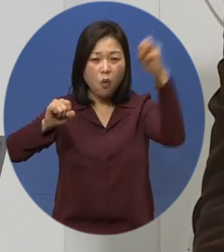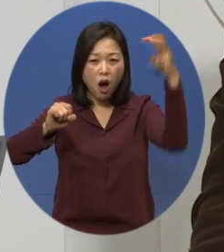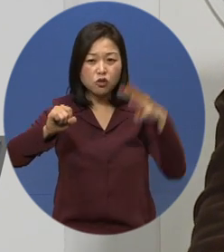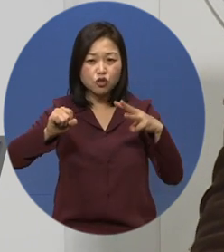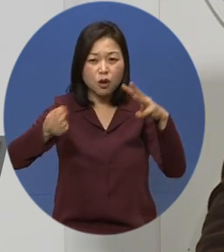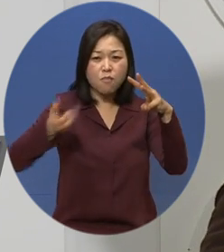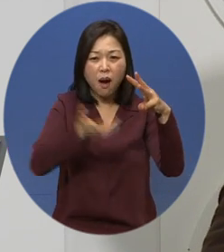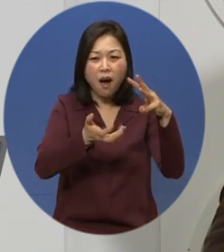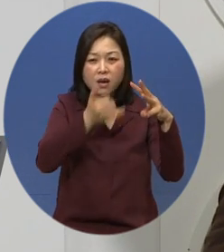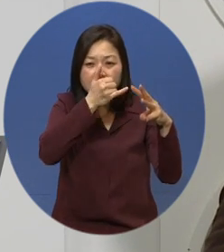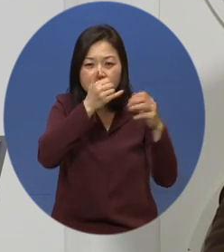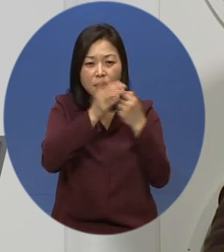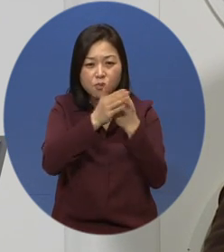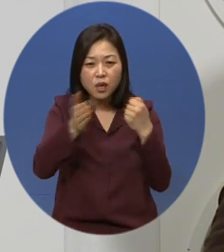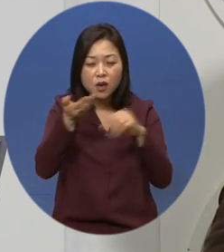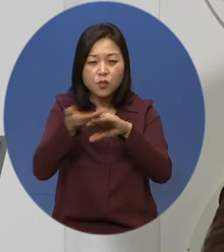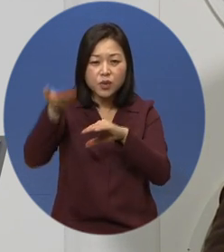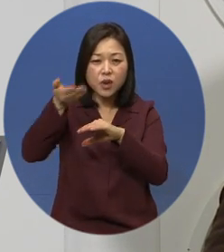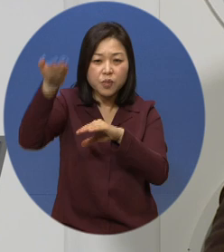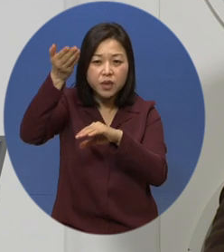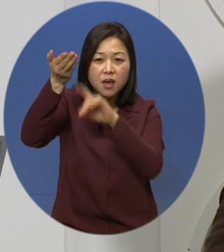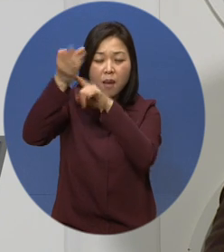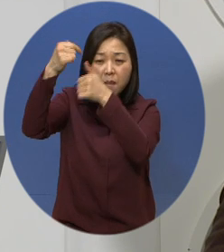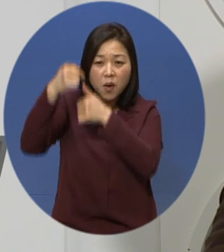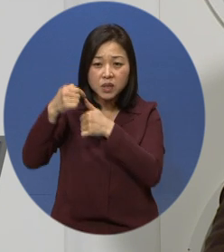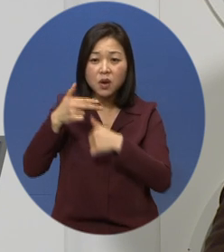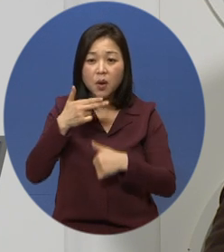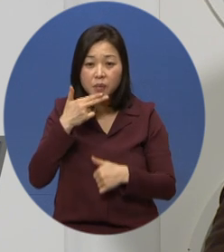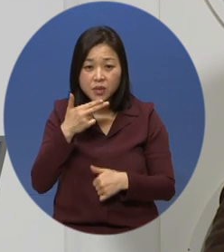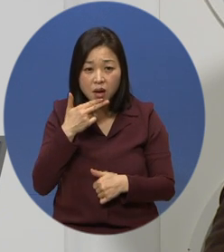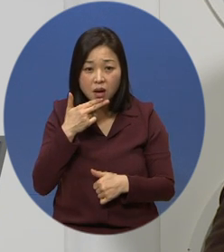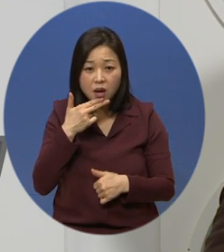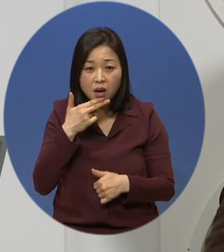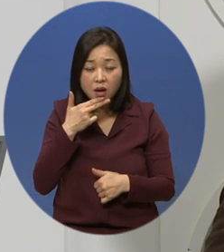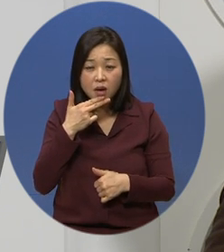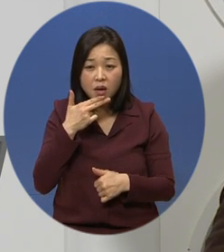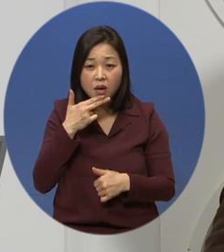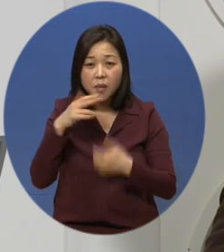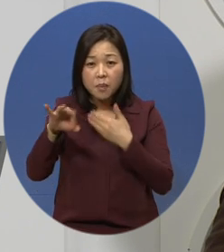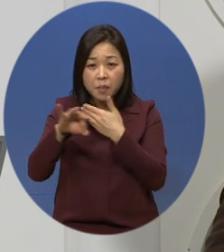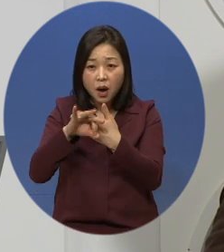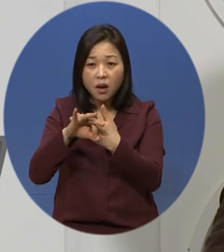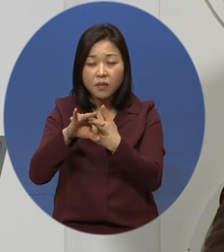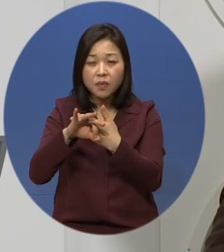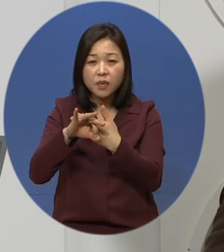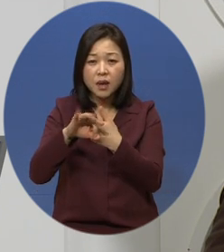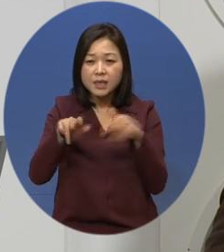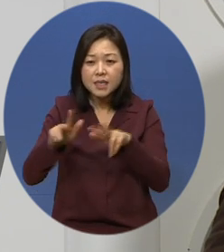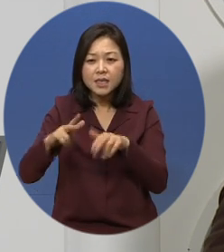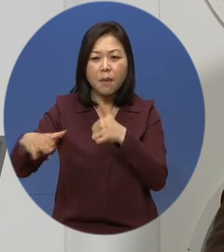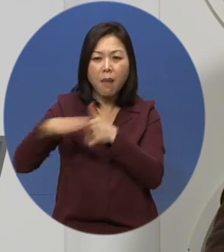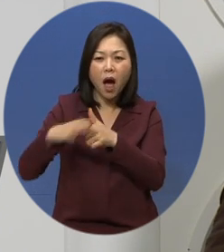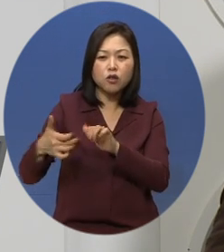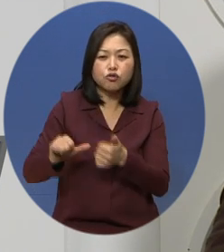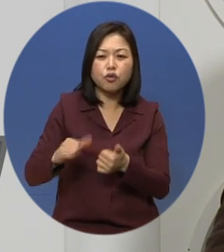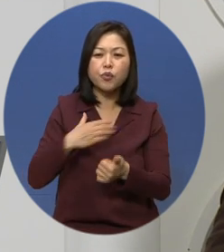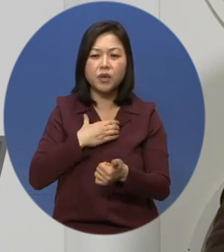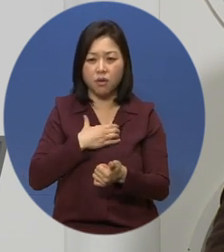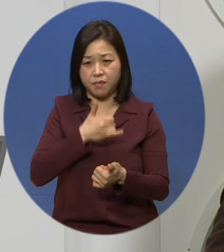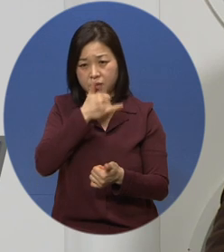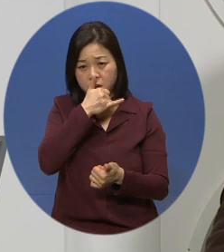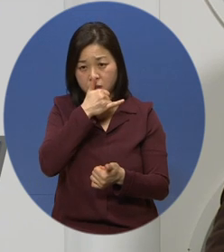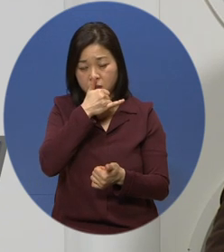보니까 그 위에 위 상사들의 명령 안 안들으면 즉결 처분 알 수 있거든요